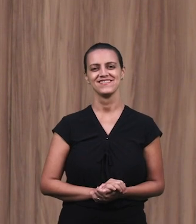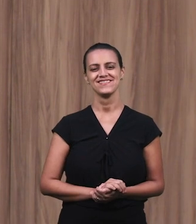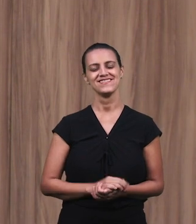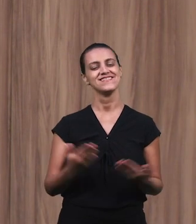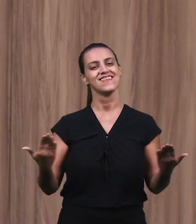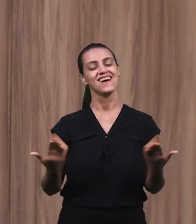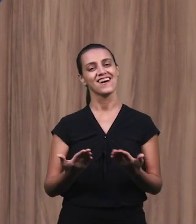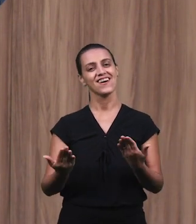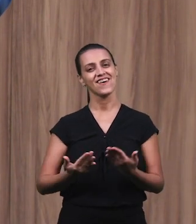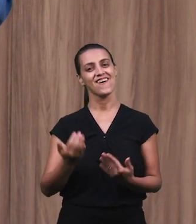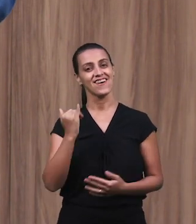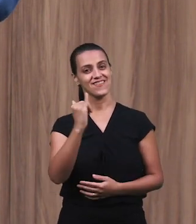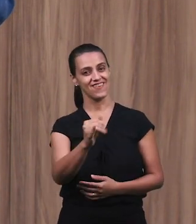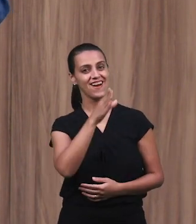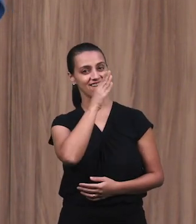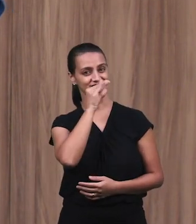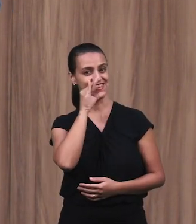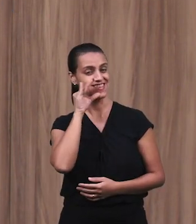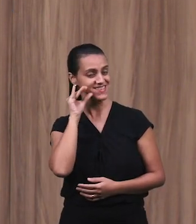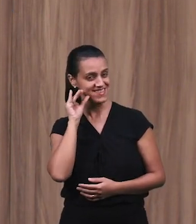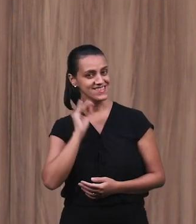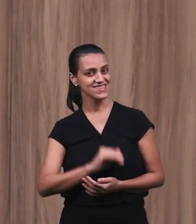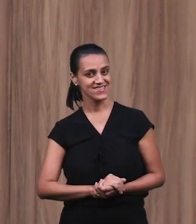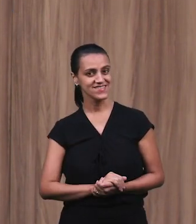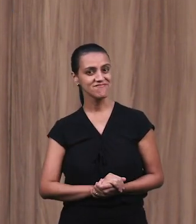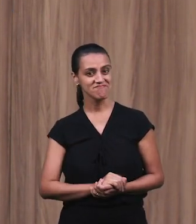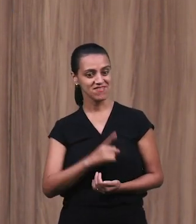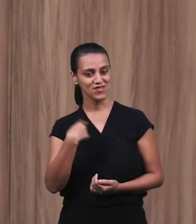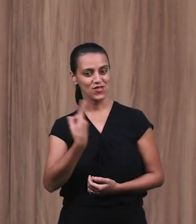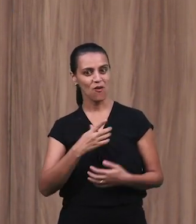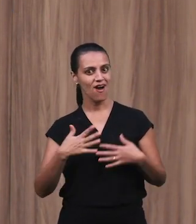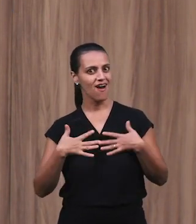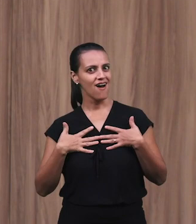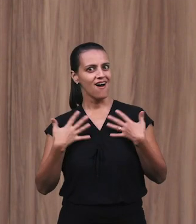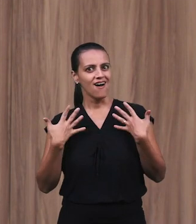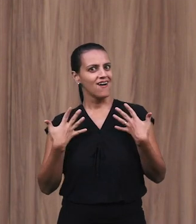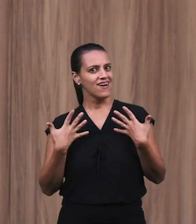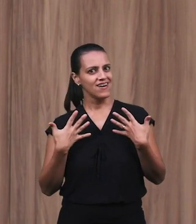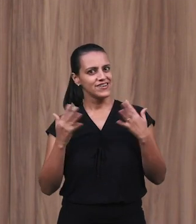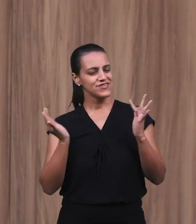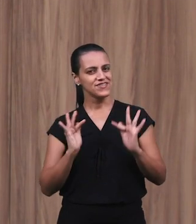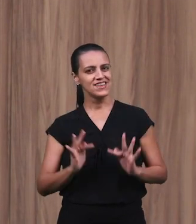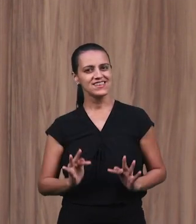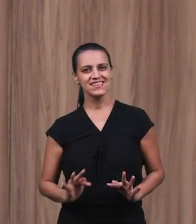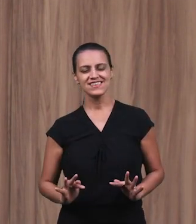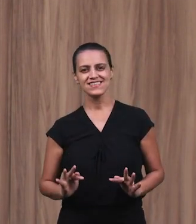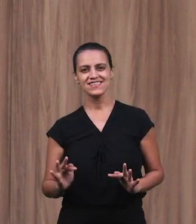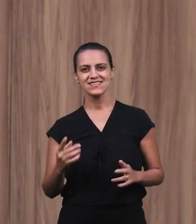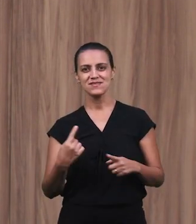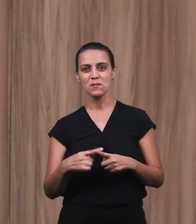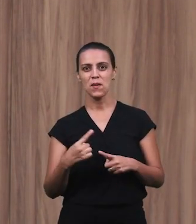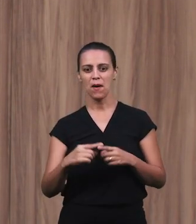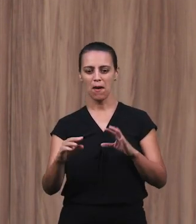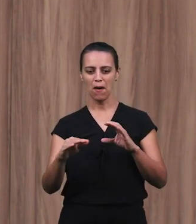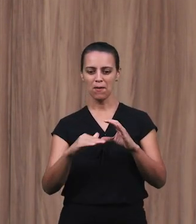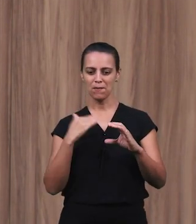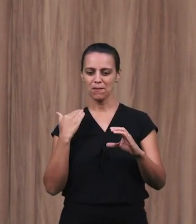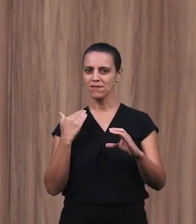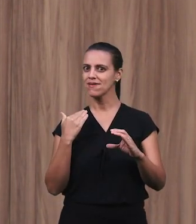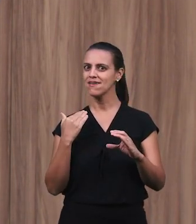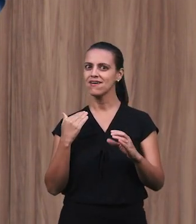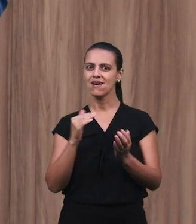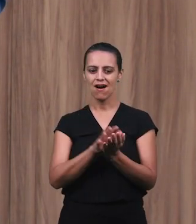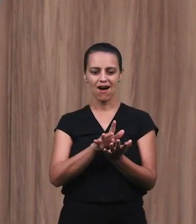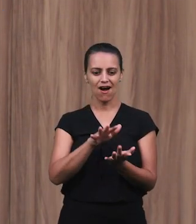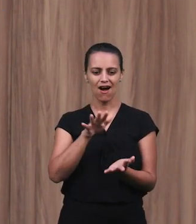Maintenant, je vais vous parler directement aux adolescents. Nous sommes surpris et très heureux. Nous avons reçu un grand